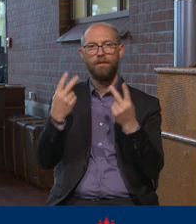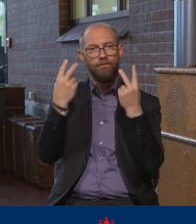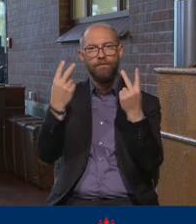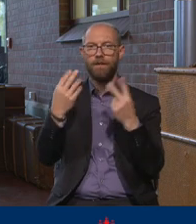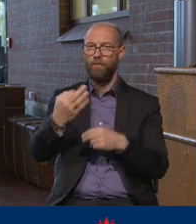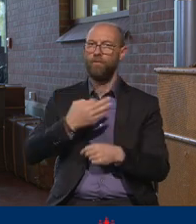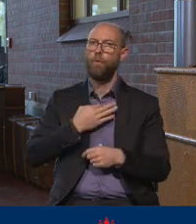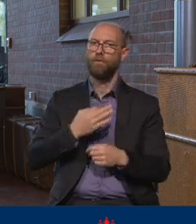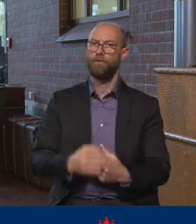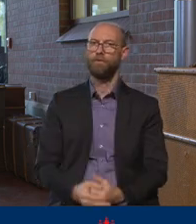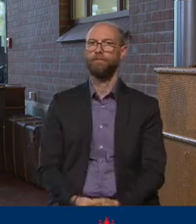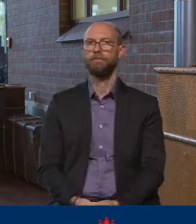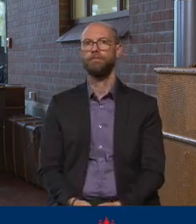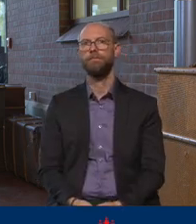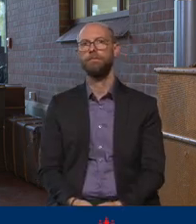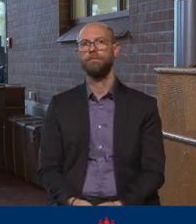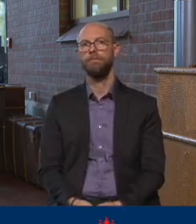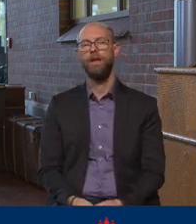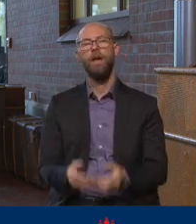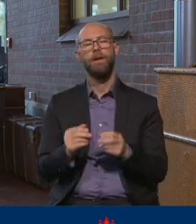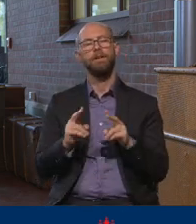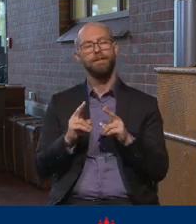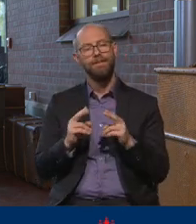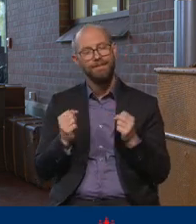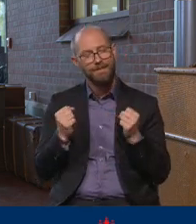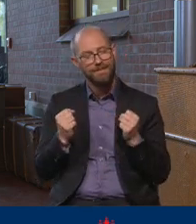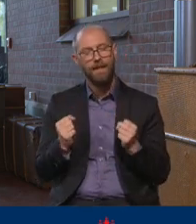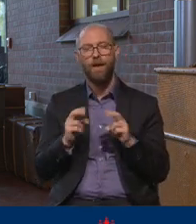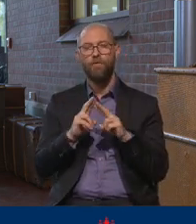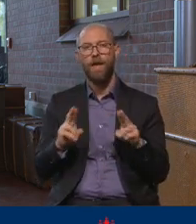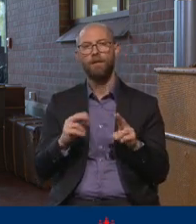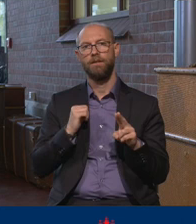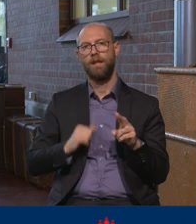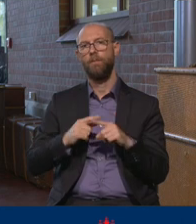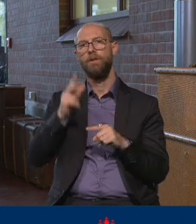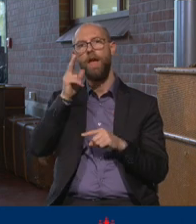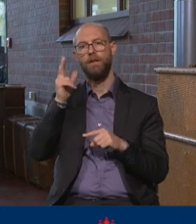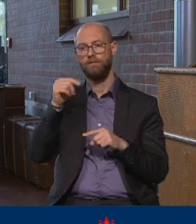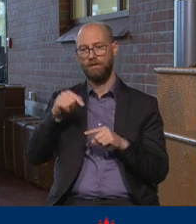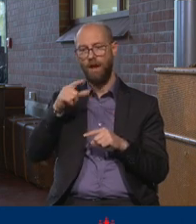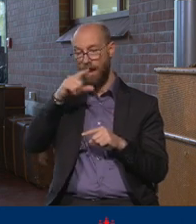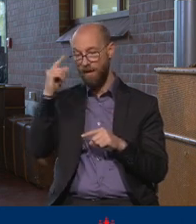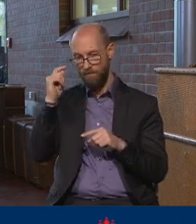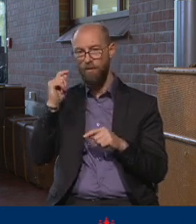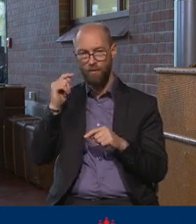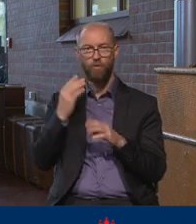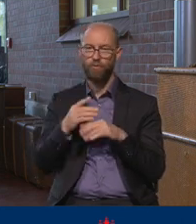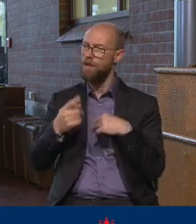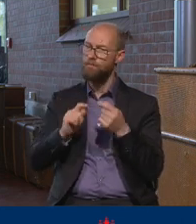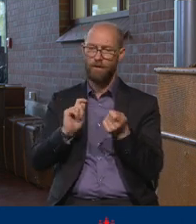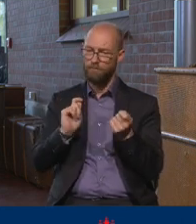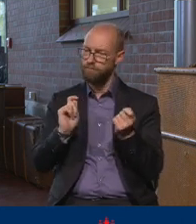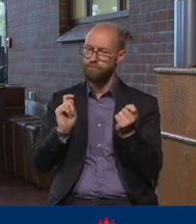wichtig meine sehr verehrten damen und herren ta mok verändert sich das hat unsere stadt immer schon getan